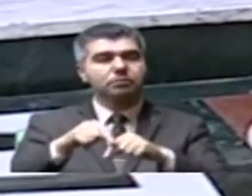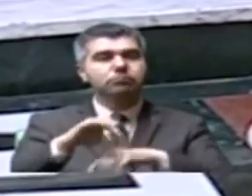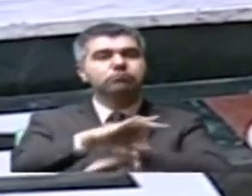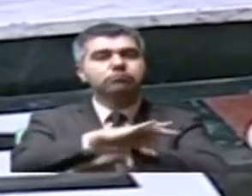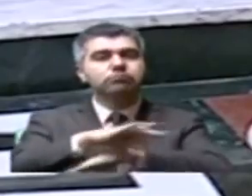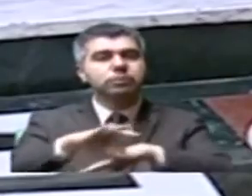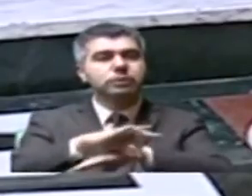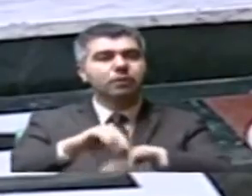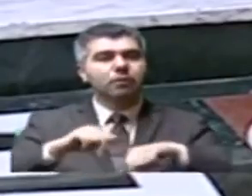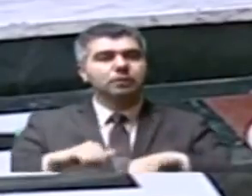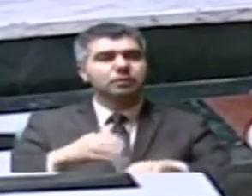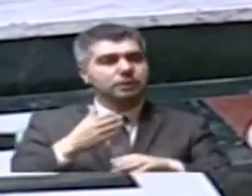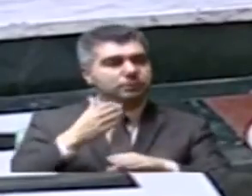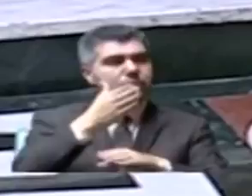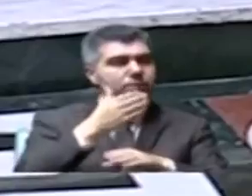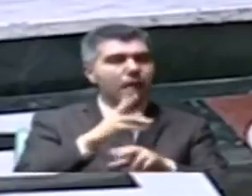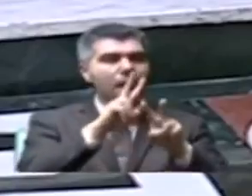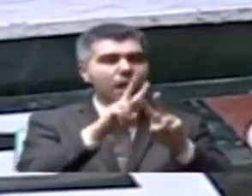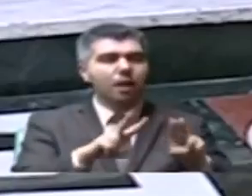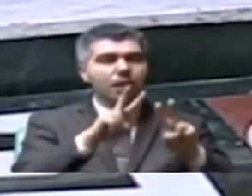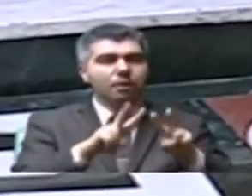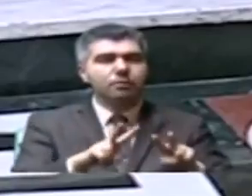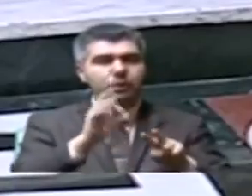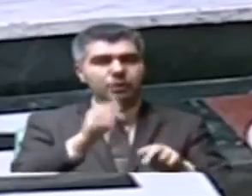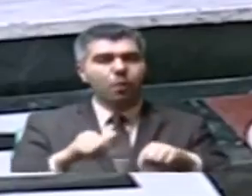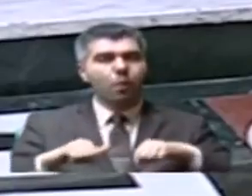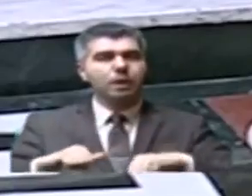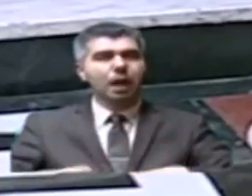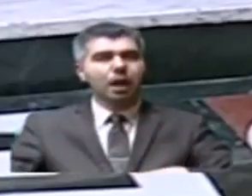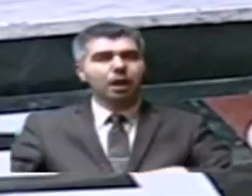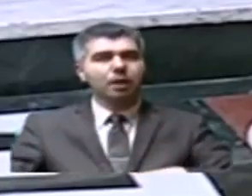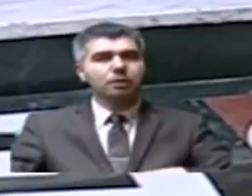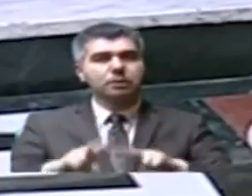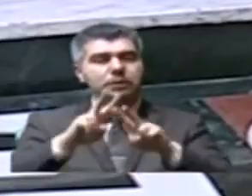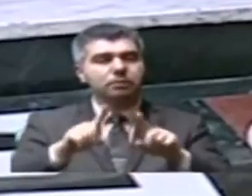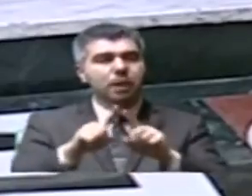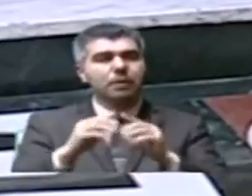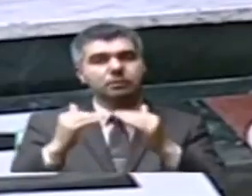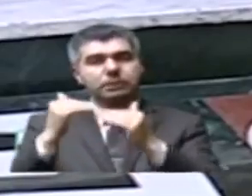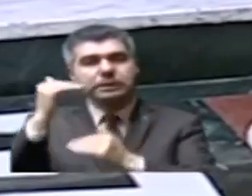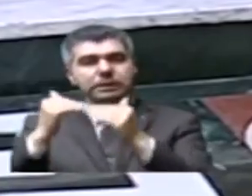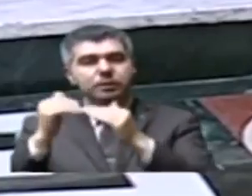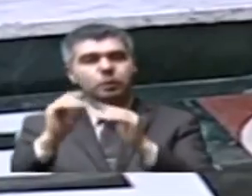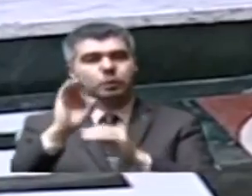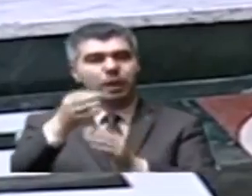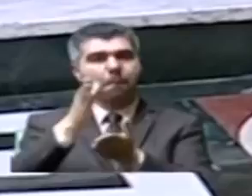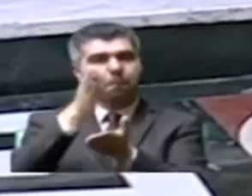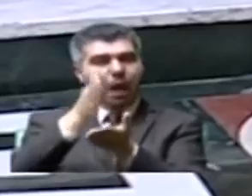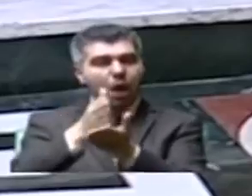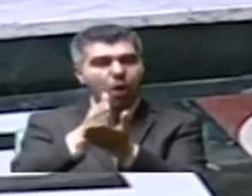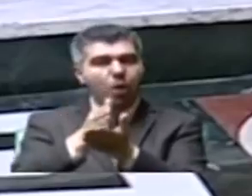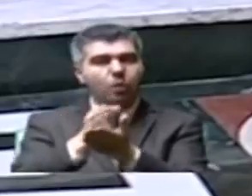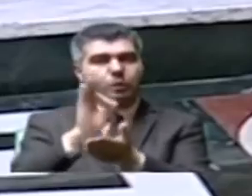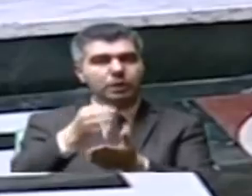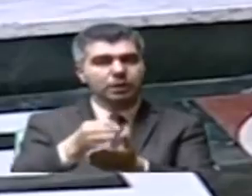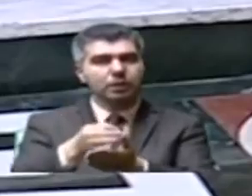غاديه تقصي الحقائق ديالنا لجنه الوزاره، واش كاينه شروط المنافسه ولا لا. قلنا